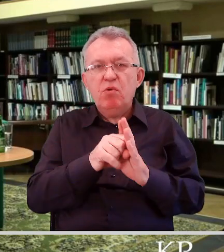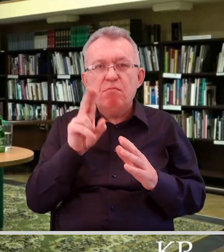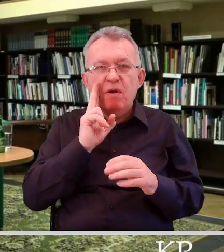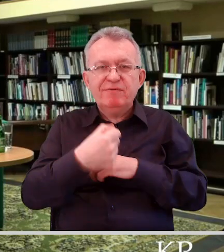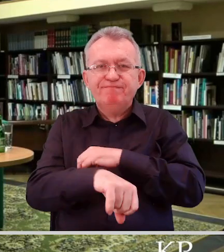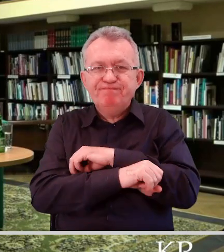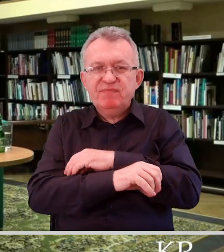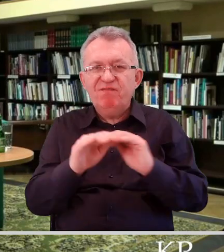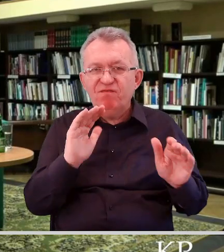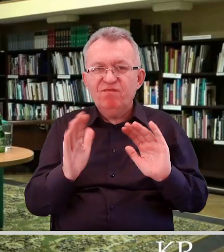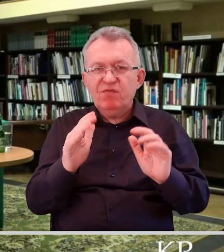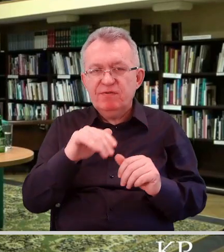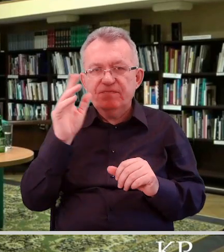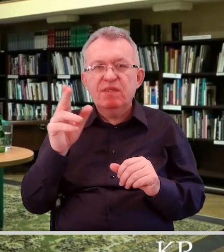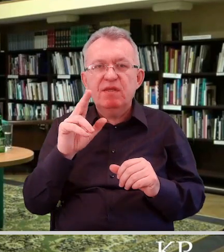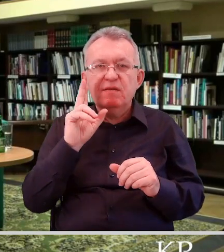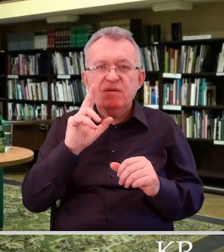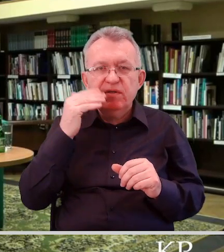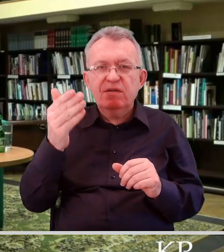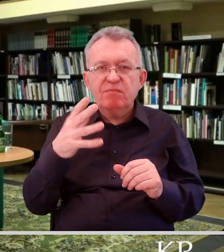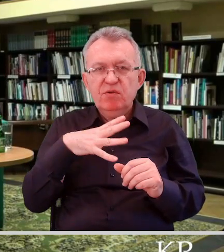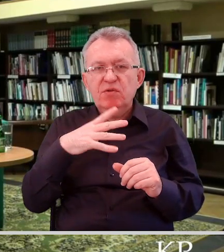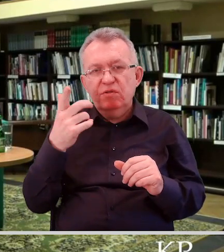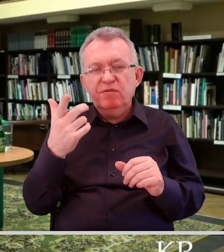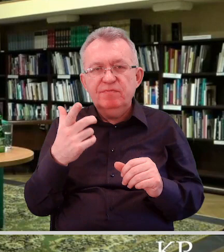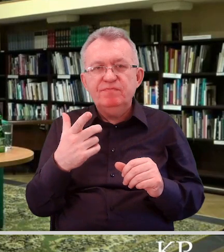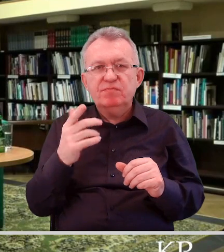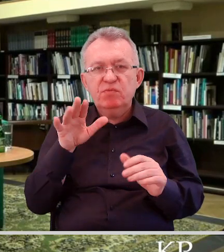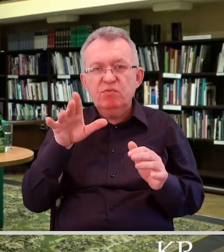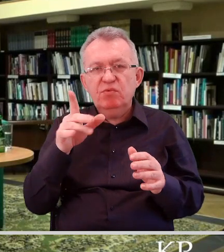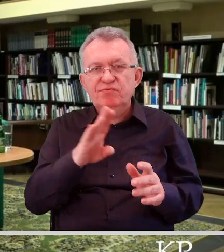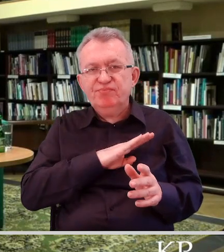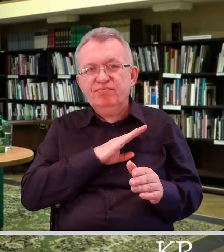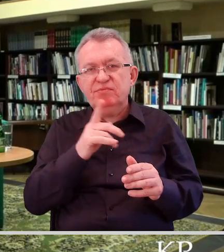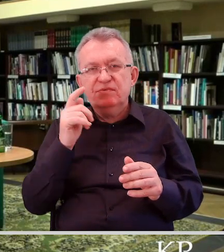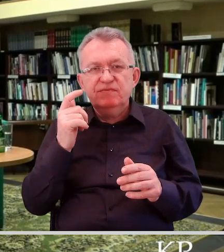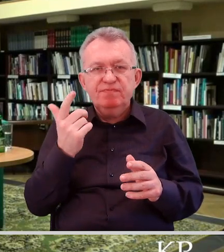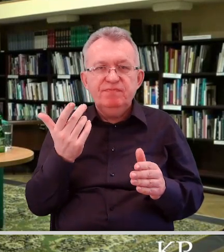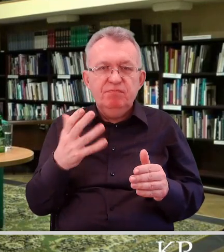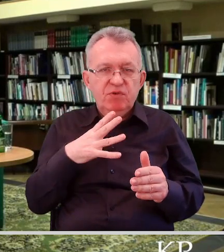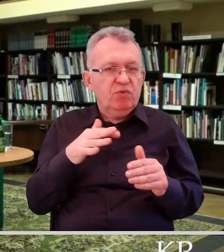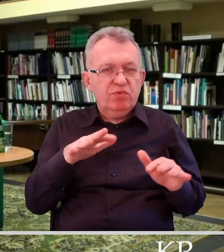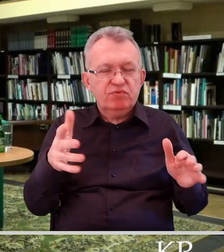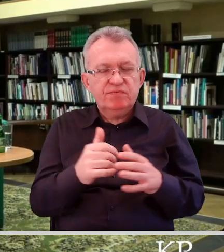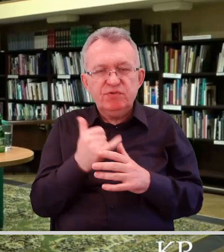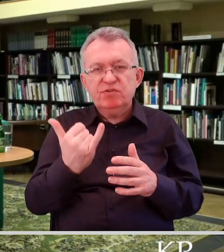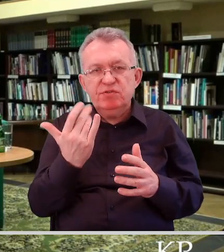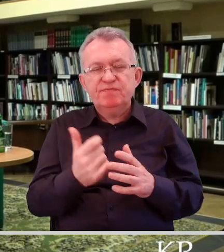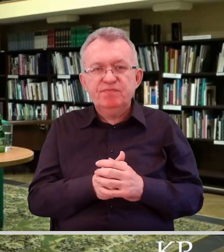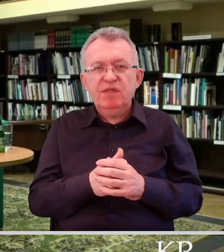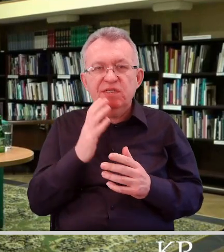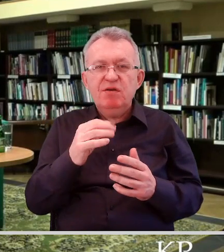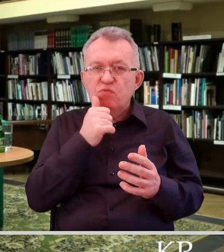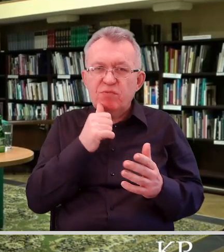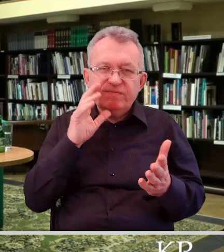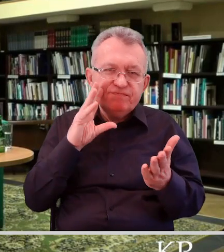że przetrwa bądź nie, no bo te mamki, tam też różnie bywało, śmiertelność była wysoka, niemowląt. Także próbuję cały czas